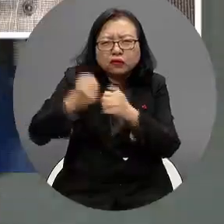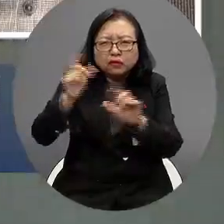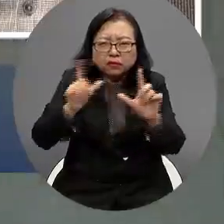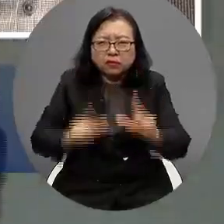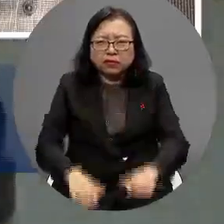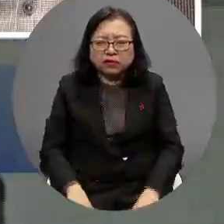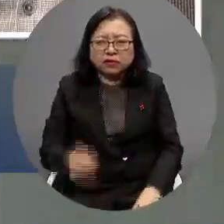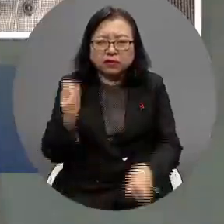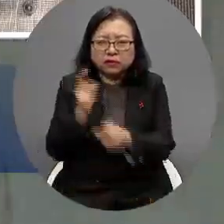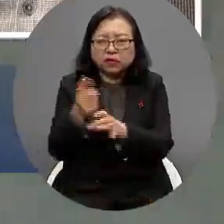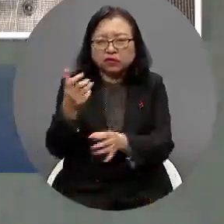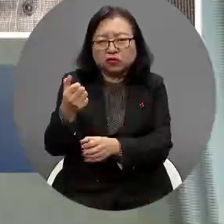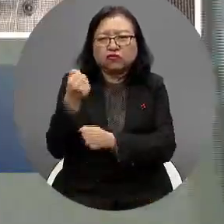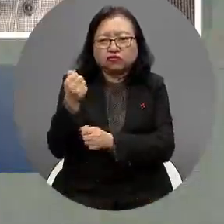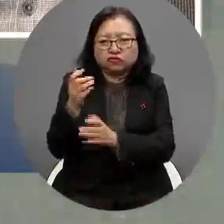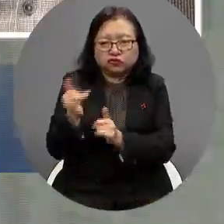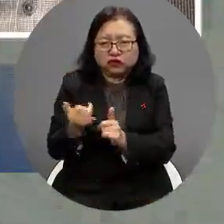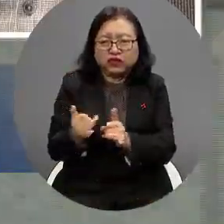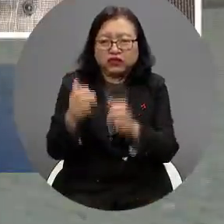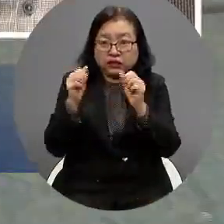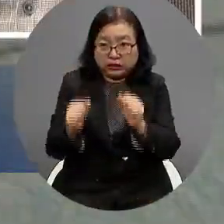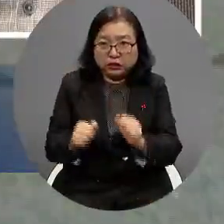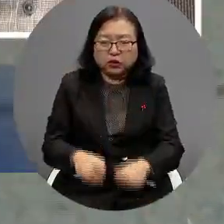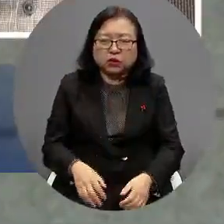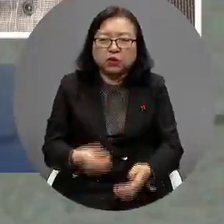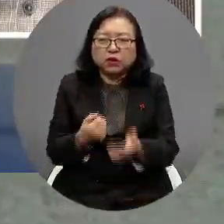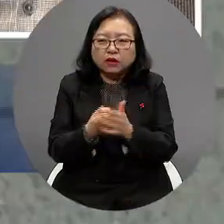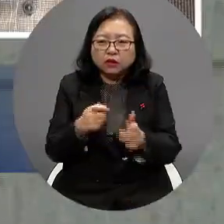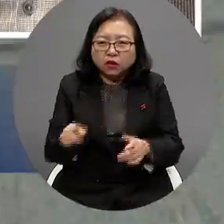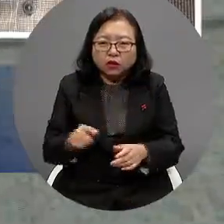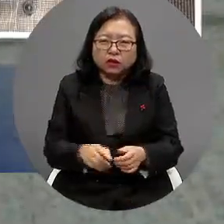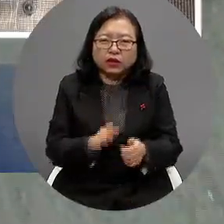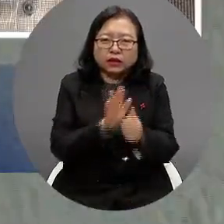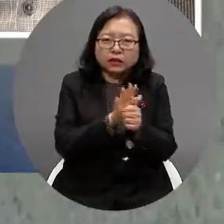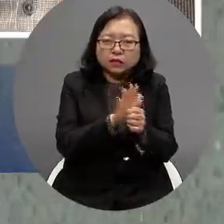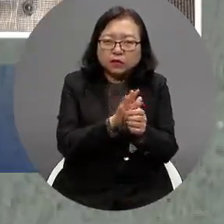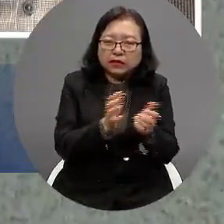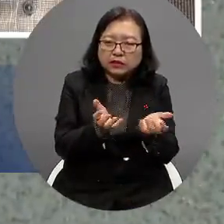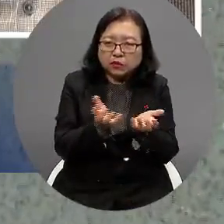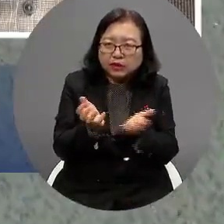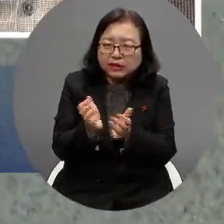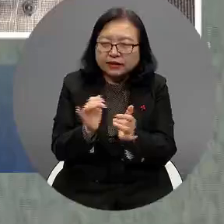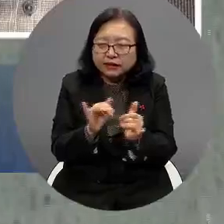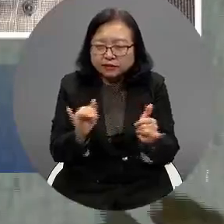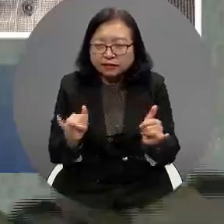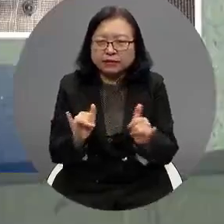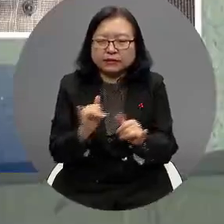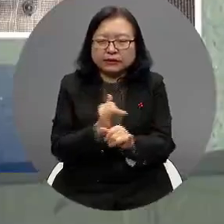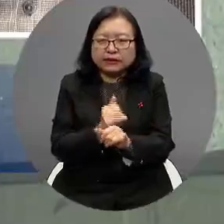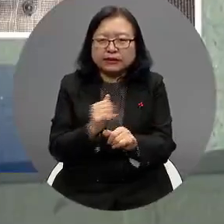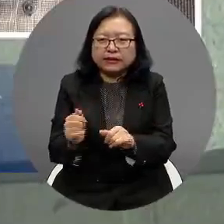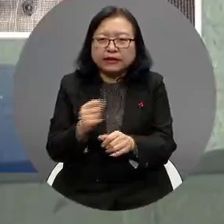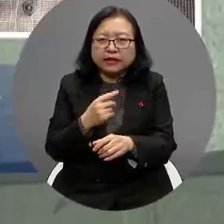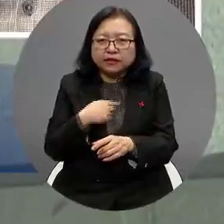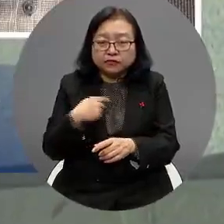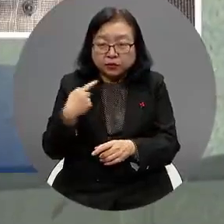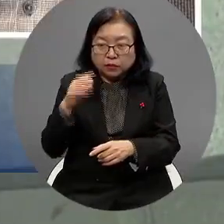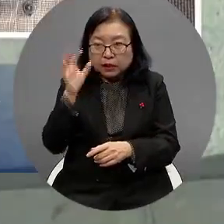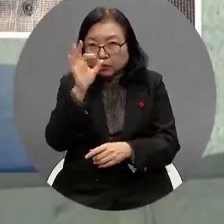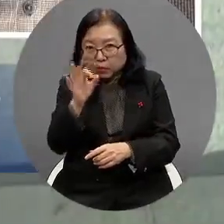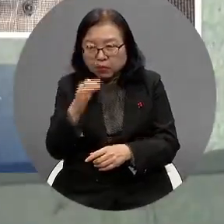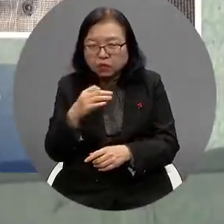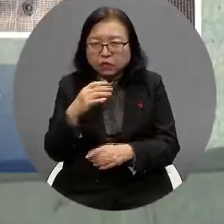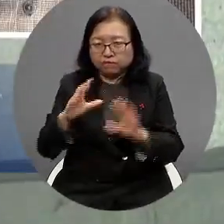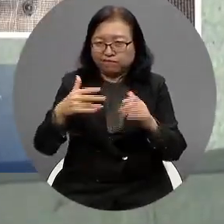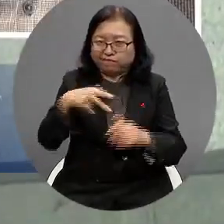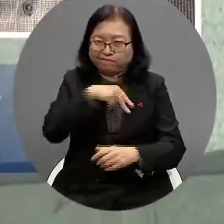있더라고요. 그래서 이제 거기에 고자진들이라든가 애국 시민들이 국회의원이라는 걸 눈치채고 안으로다가 이렇게